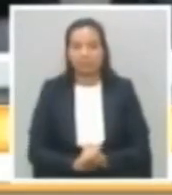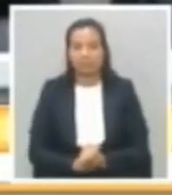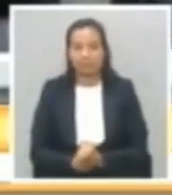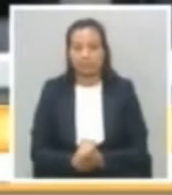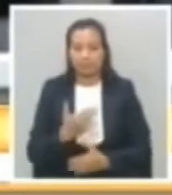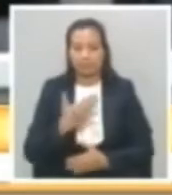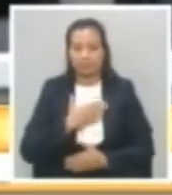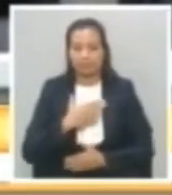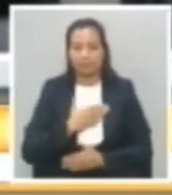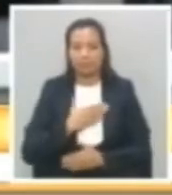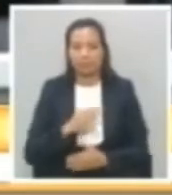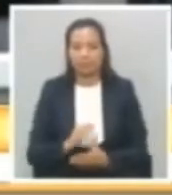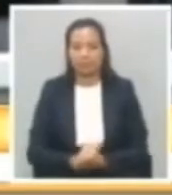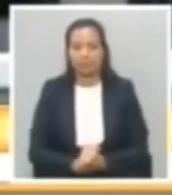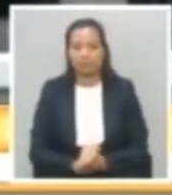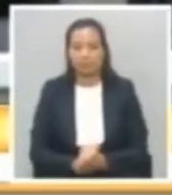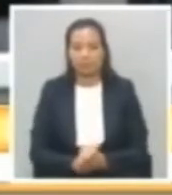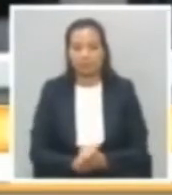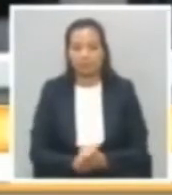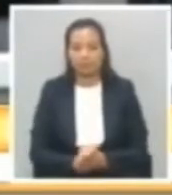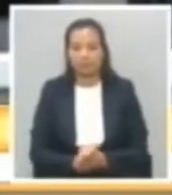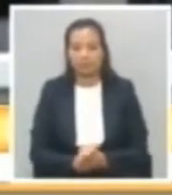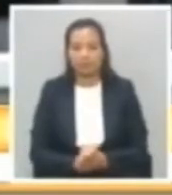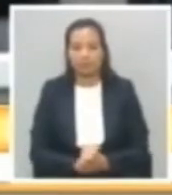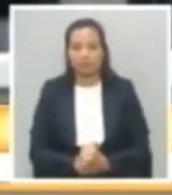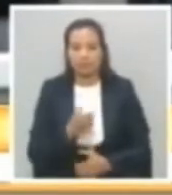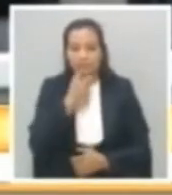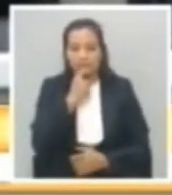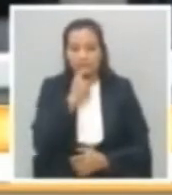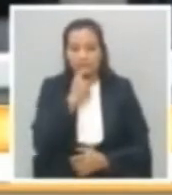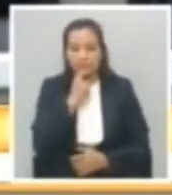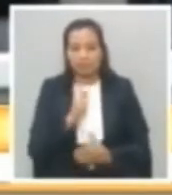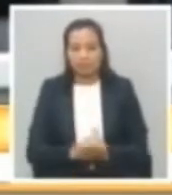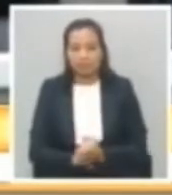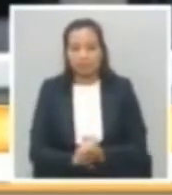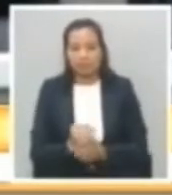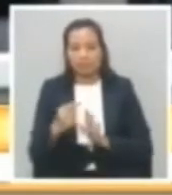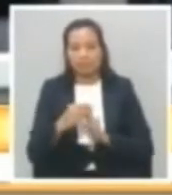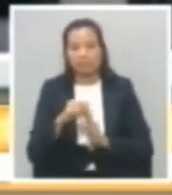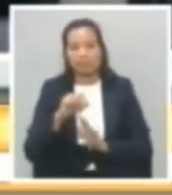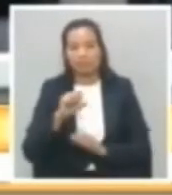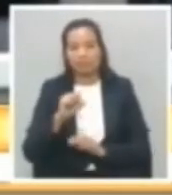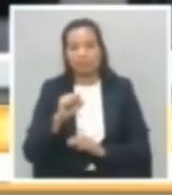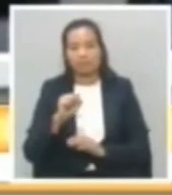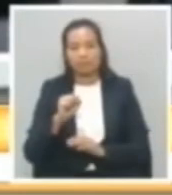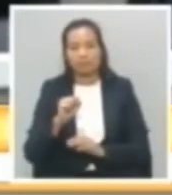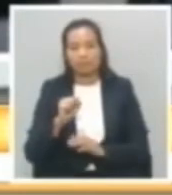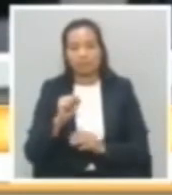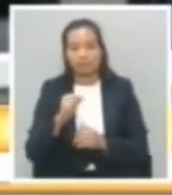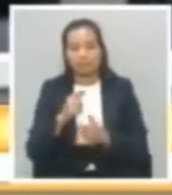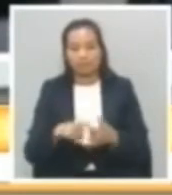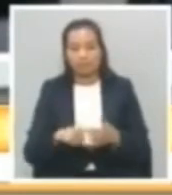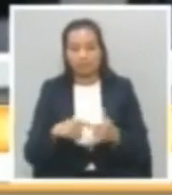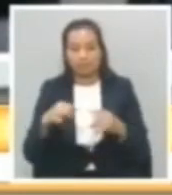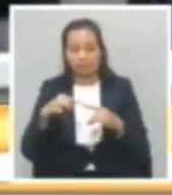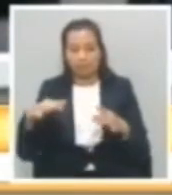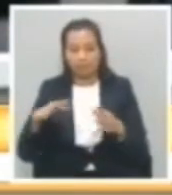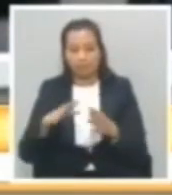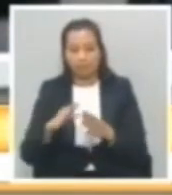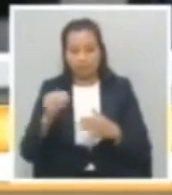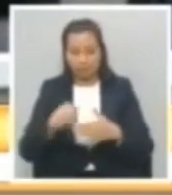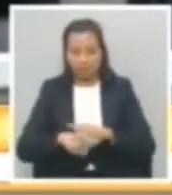าในส่วนของผมเนี่ยเพศสภาพเป็นอย่างที่เขาเรียกกันว่าสเตรทก็คือเพศสภาพผมเนี่ยตรงกับเพศ